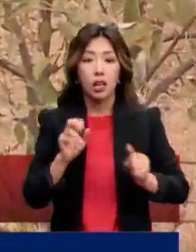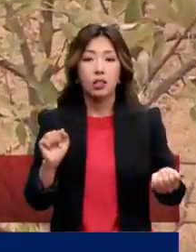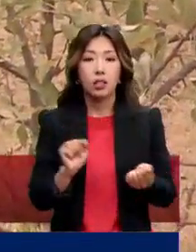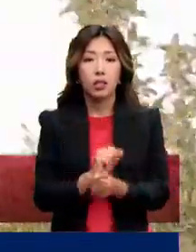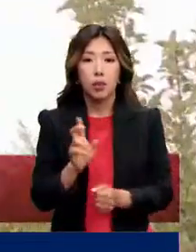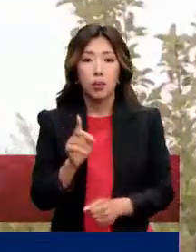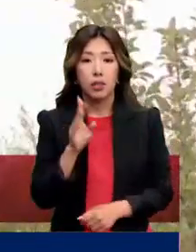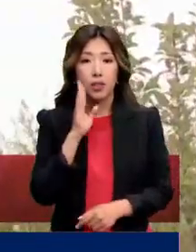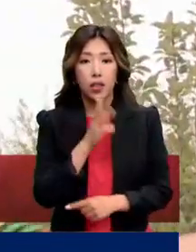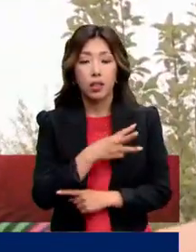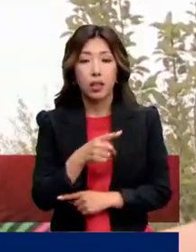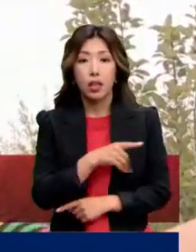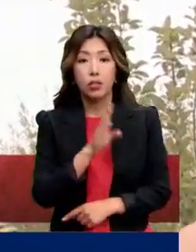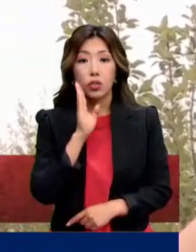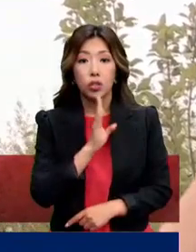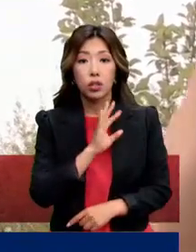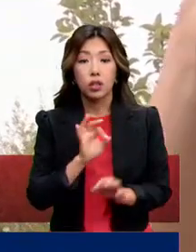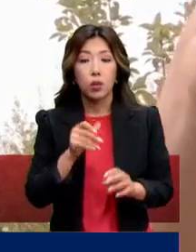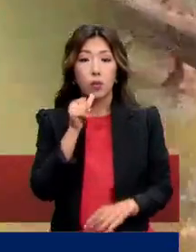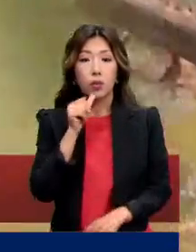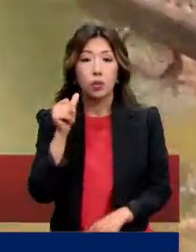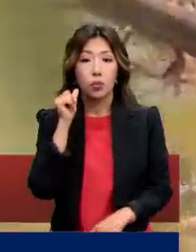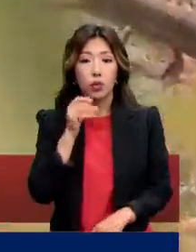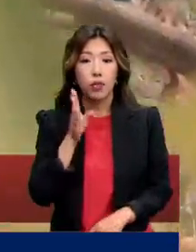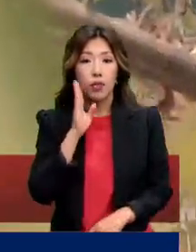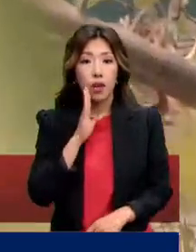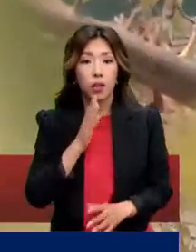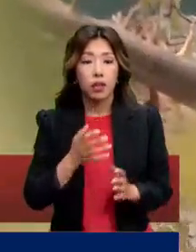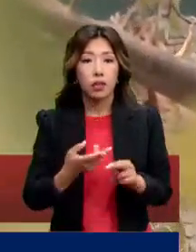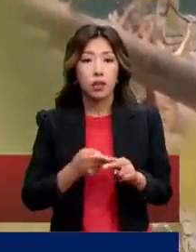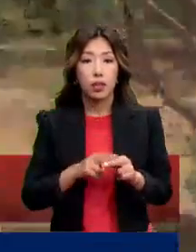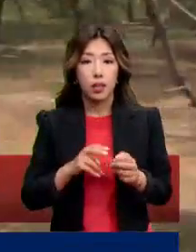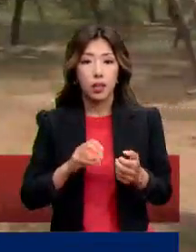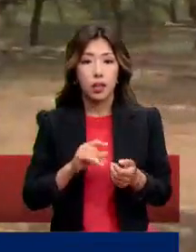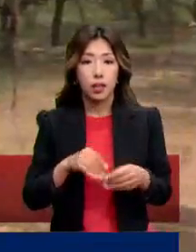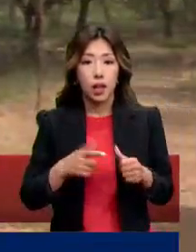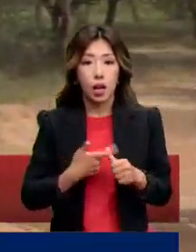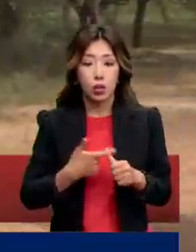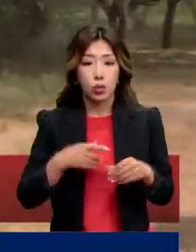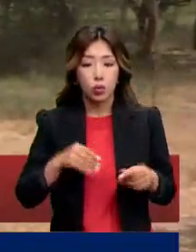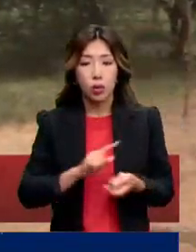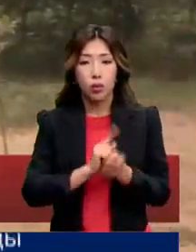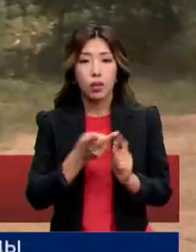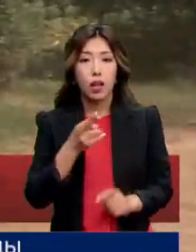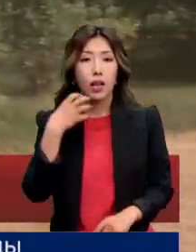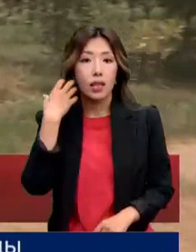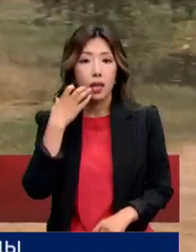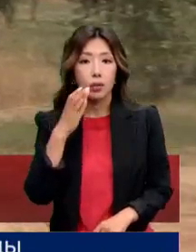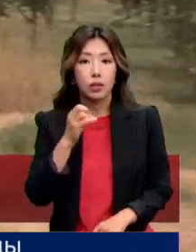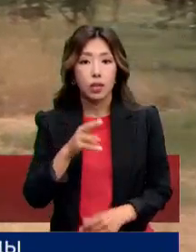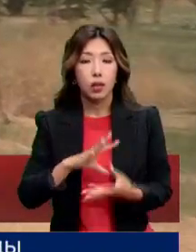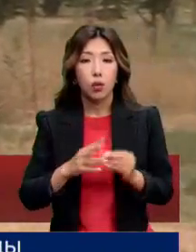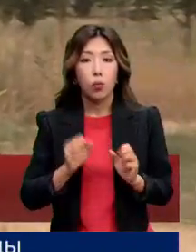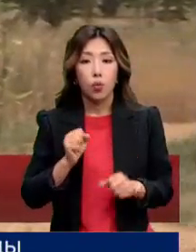полива. Роза Абдикеримова год назад из-за проблем с поливной водой грядки с картошкой заменила на яблоневый сад. Их можно поливать раз в